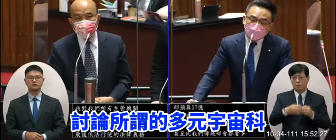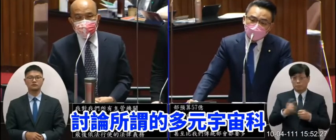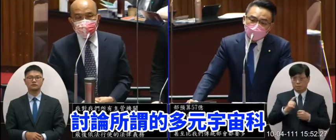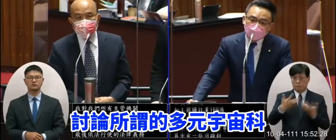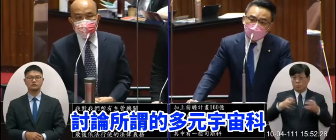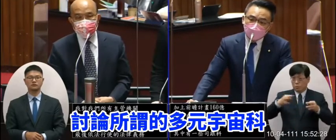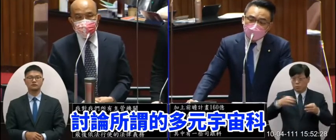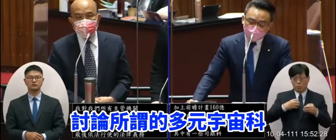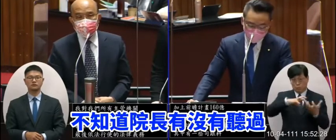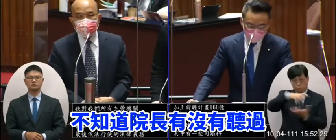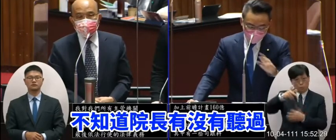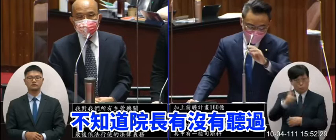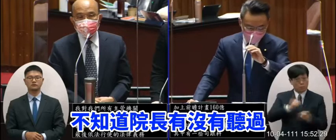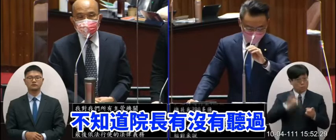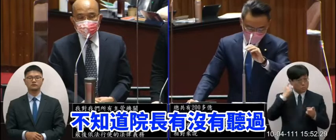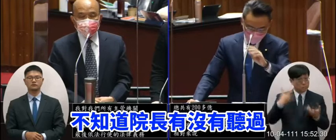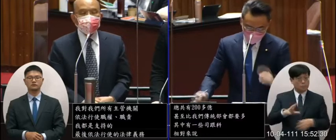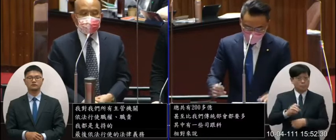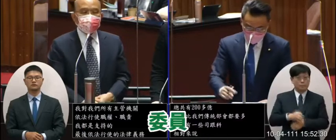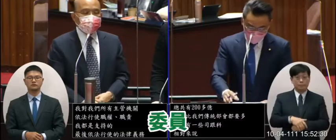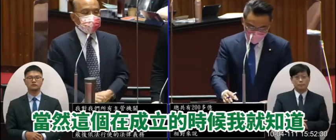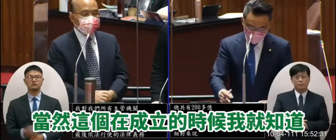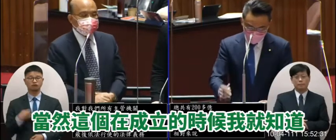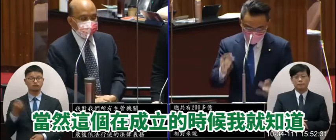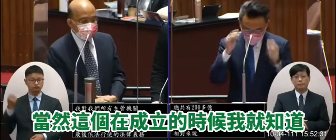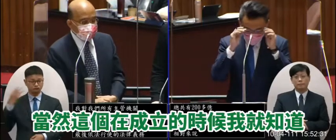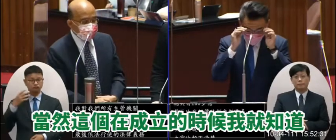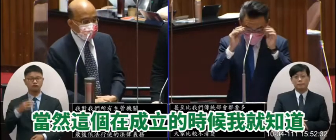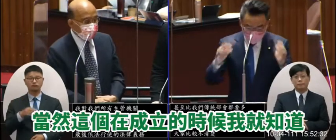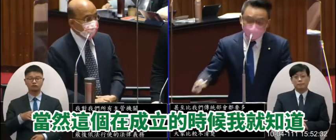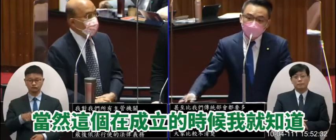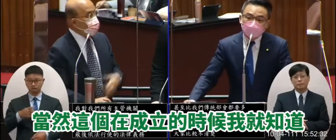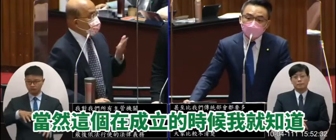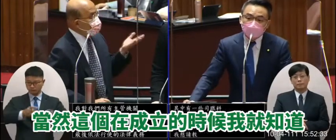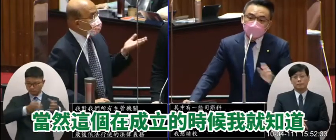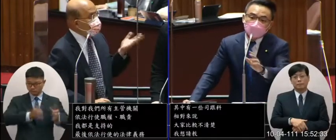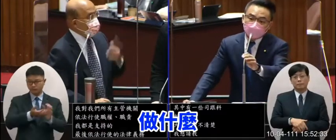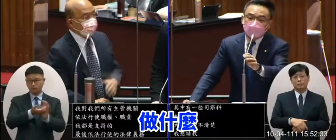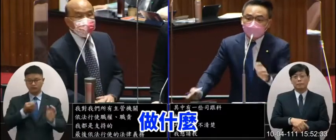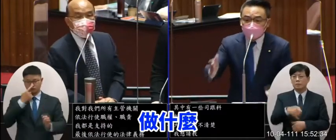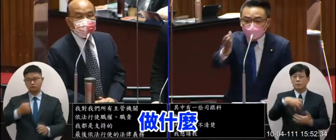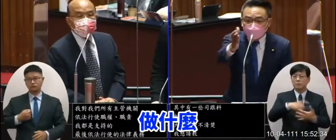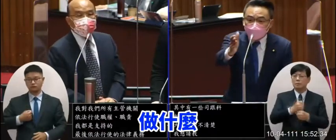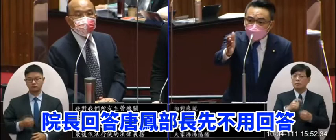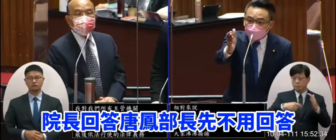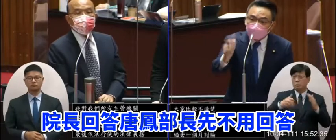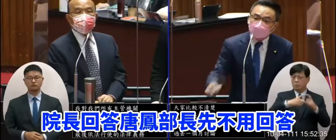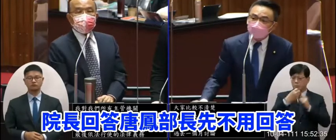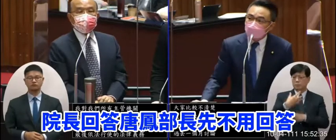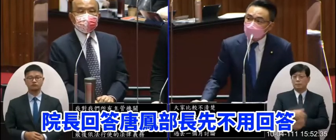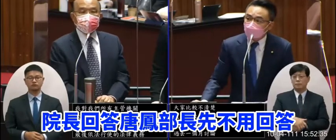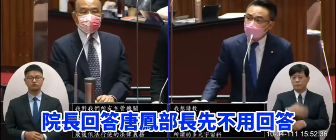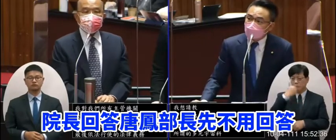谓的多元宇宙科，不知道院长有没有听过？ 我当然，这个在成立的时候我就知道 是做什么。没关系，院长，院长回